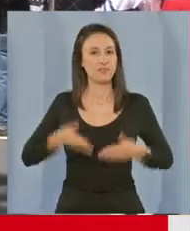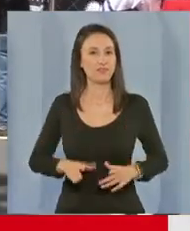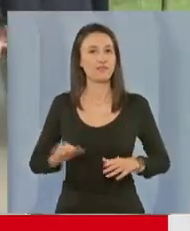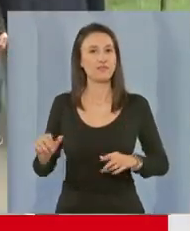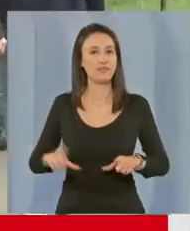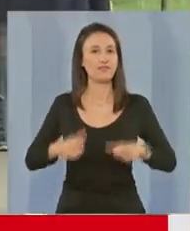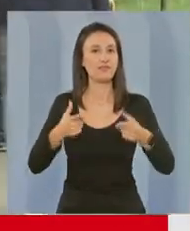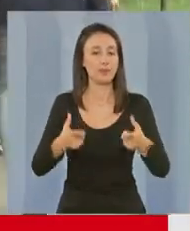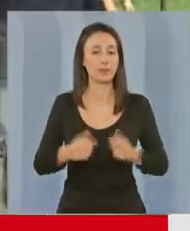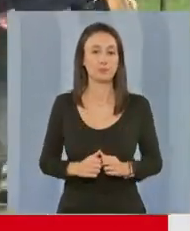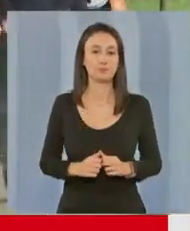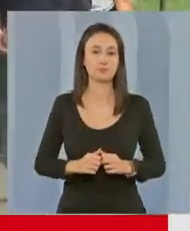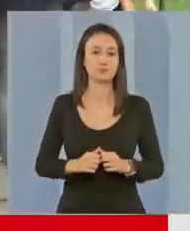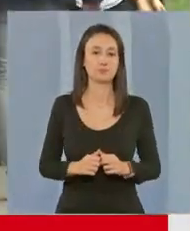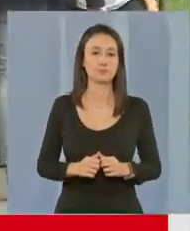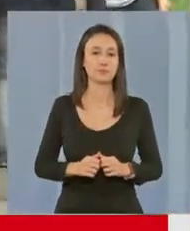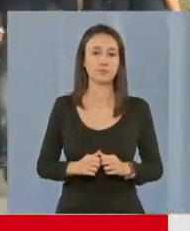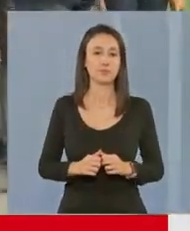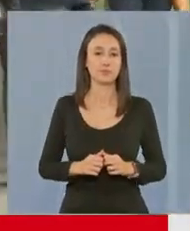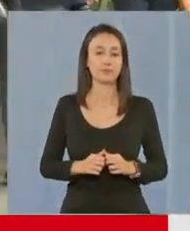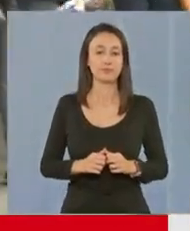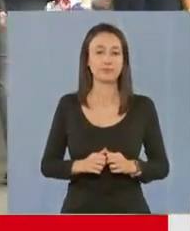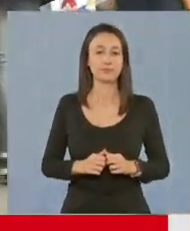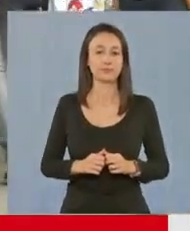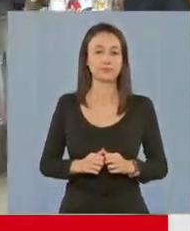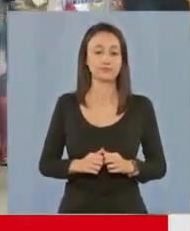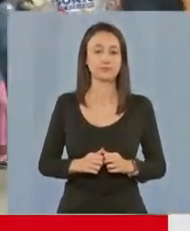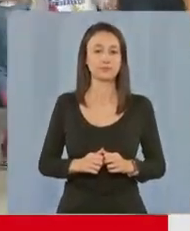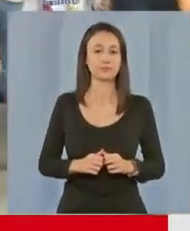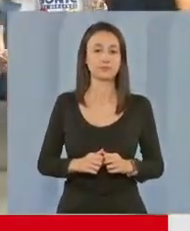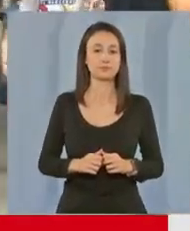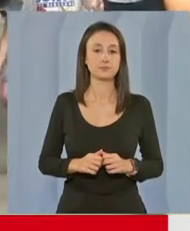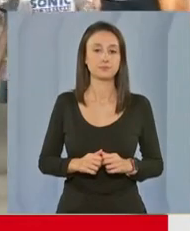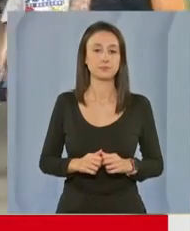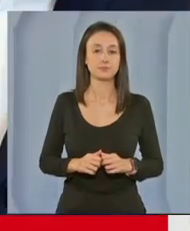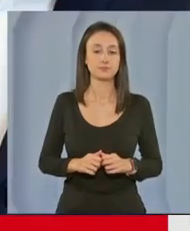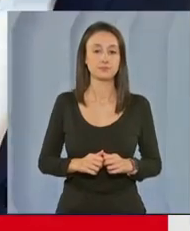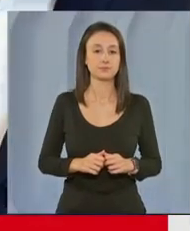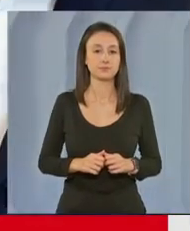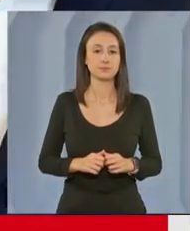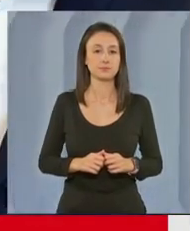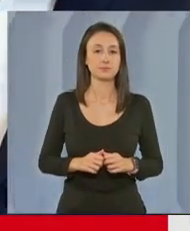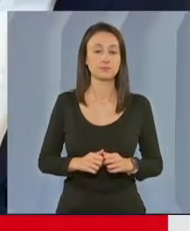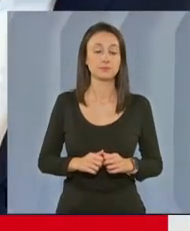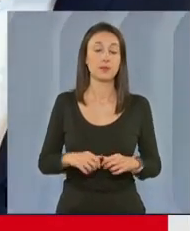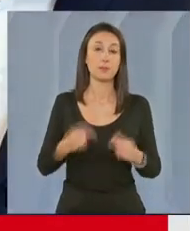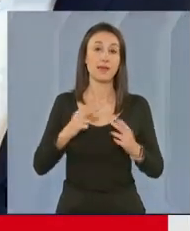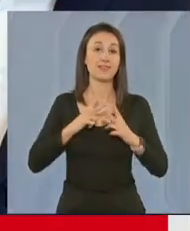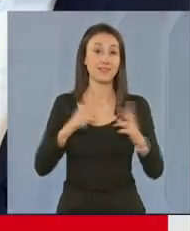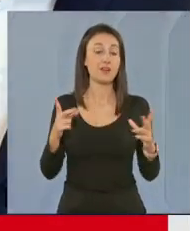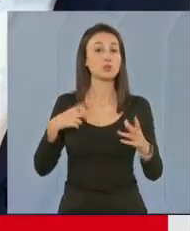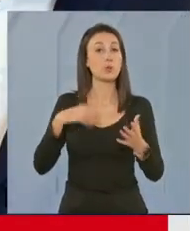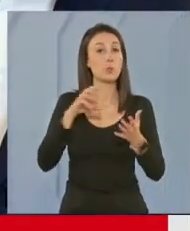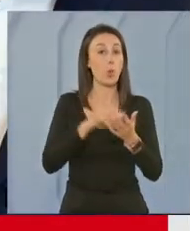media europeană, potrivit celor mai recente date centralizate la nivelul Uniunii Europene. Știți ce este și mai grav? Faptul că suntem